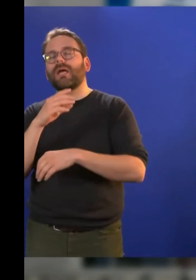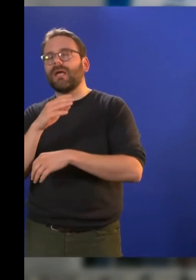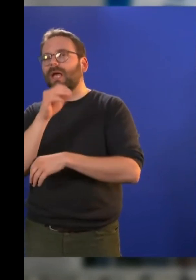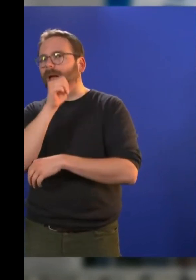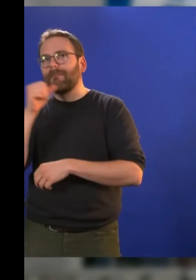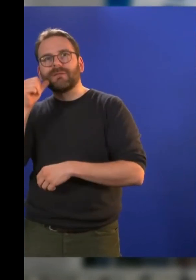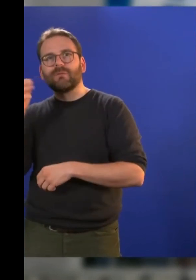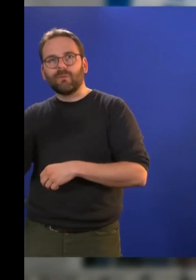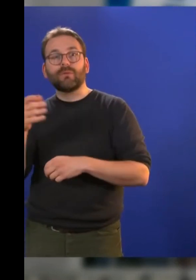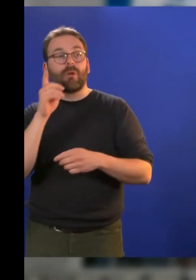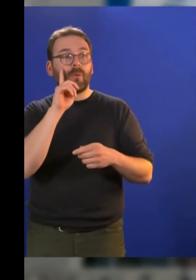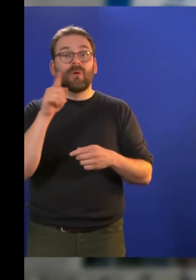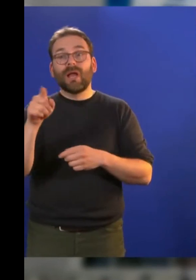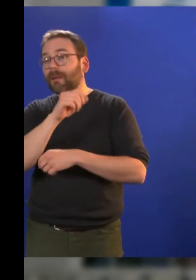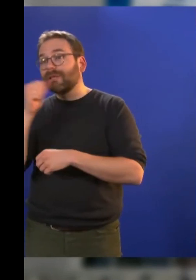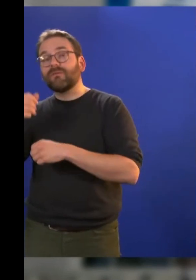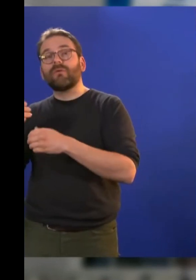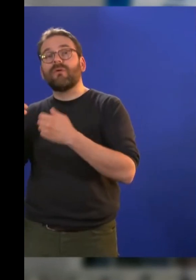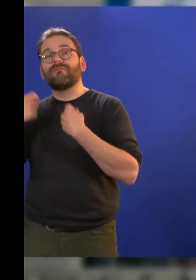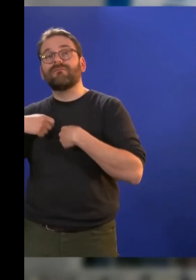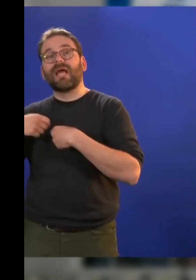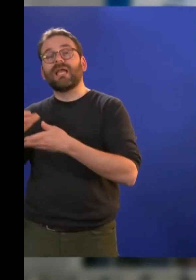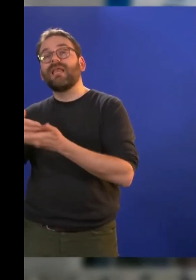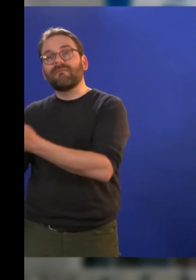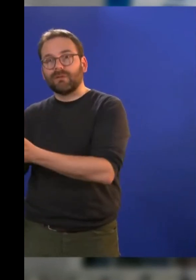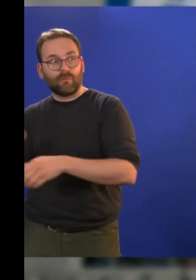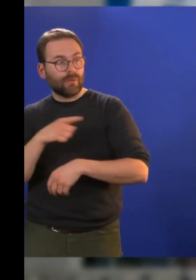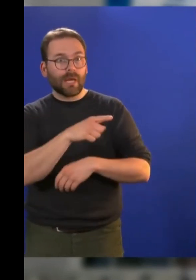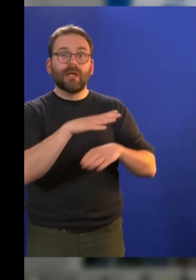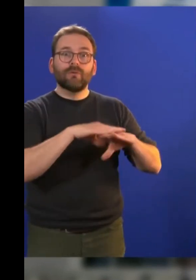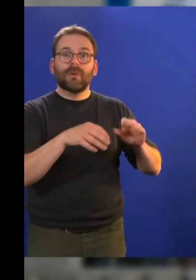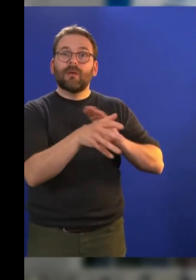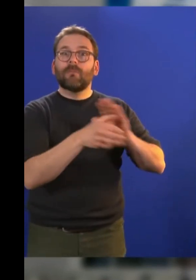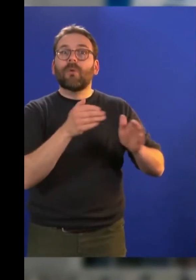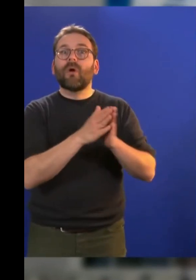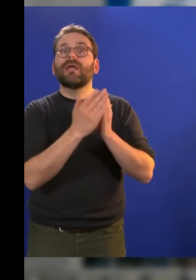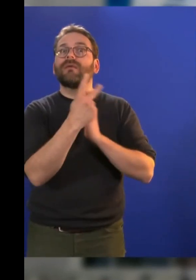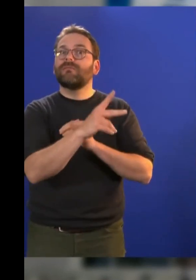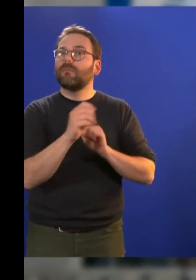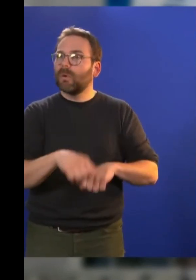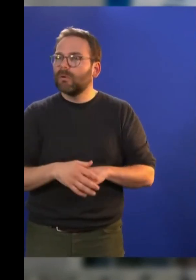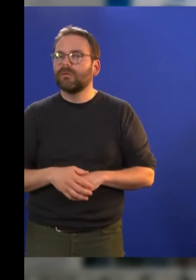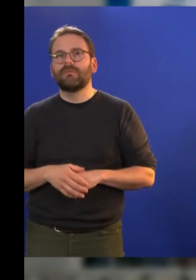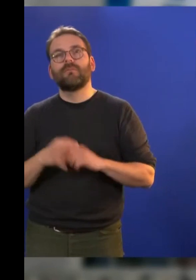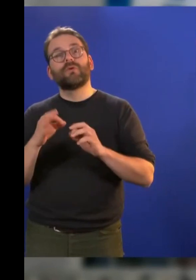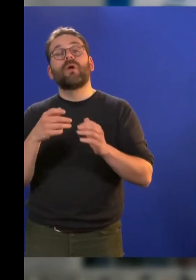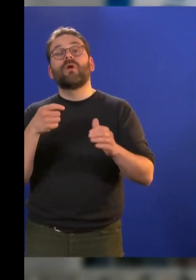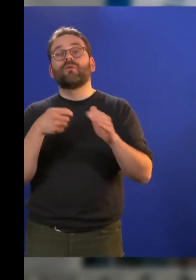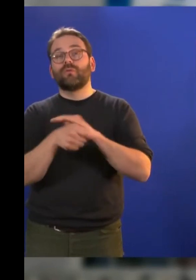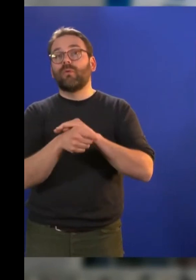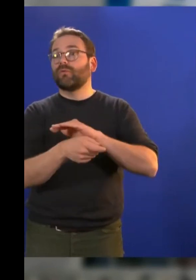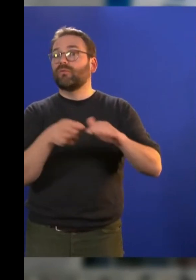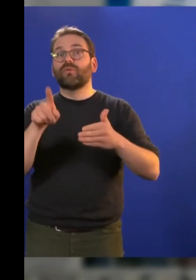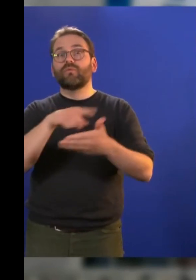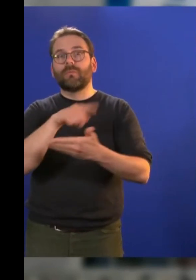a des frais de livraison sur Amazon, et de récupérer leurs livres en librairie. Eh bien, la suppression des financements entraîne